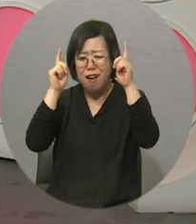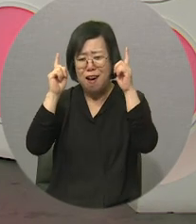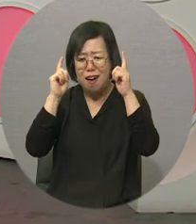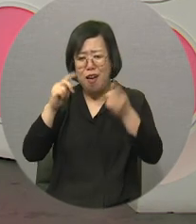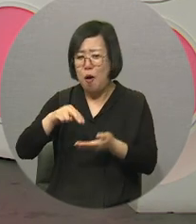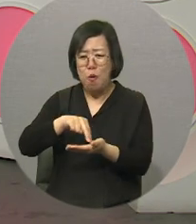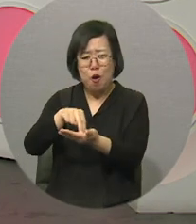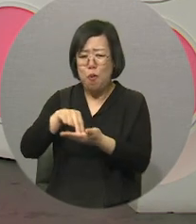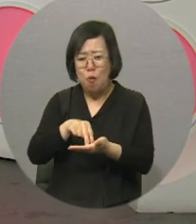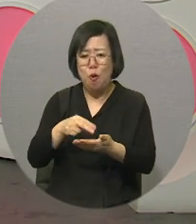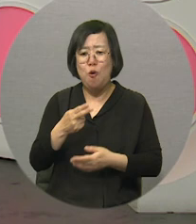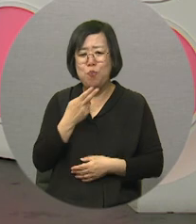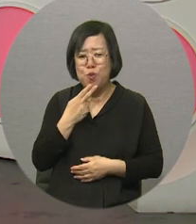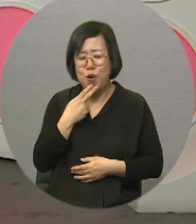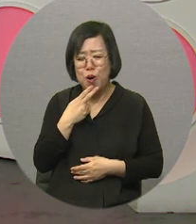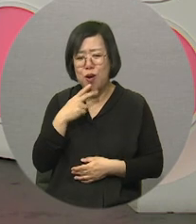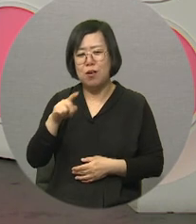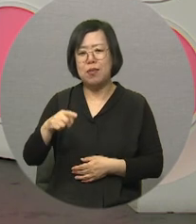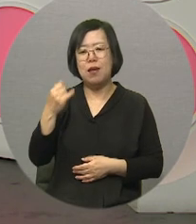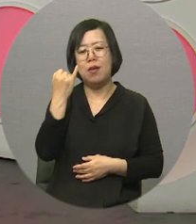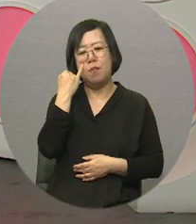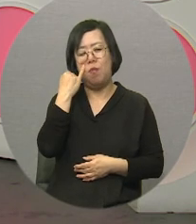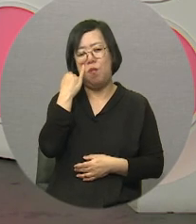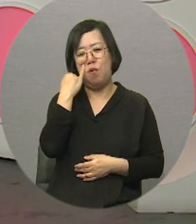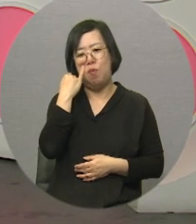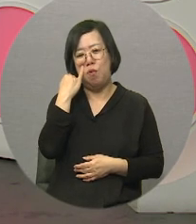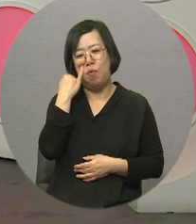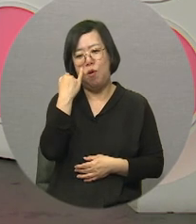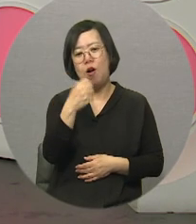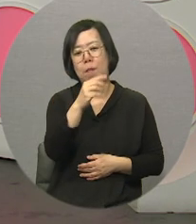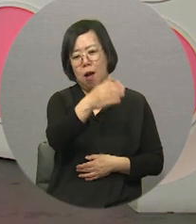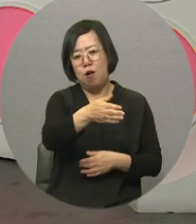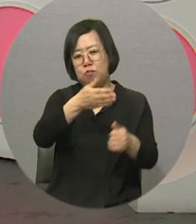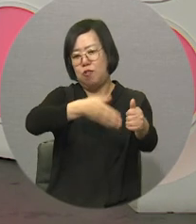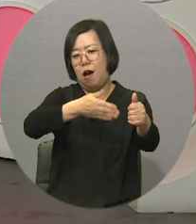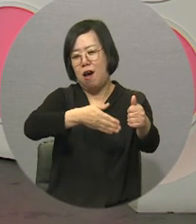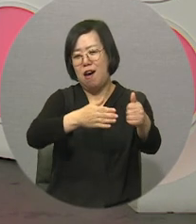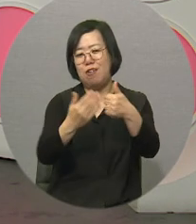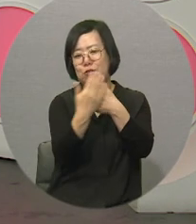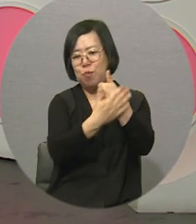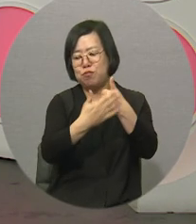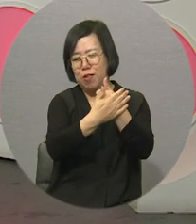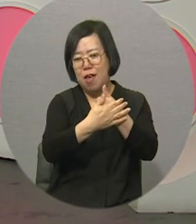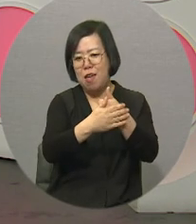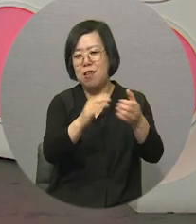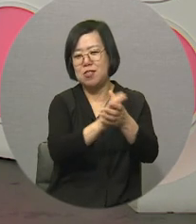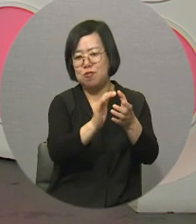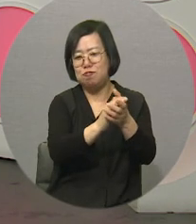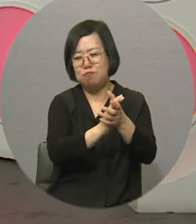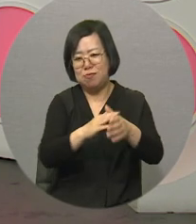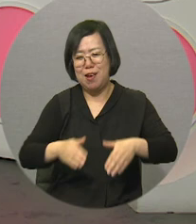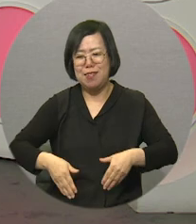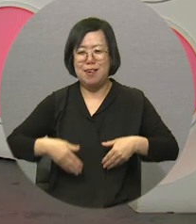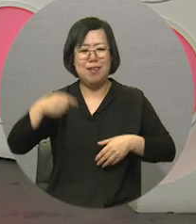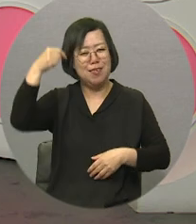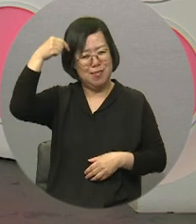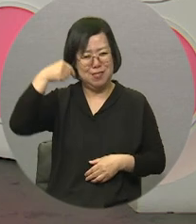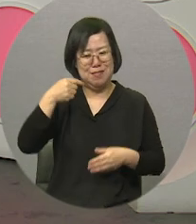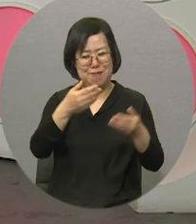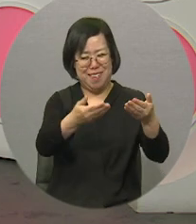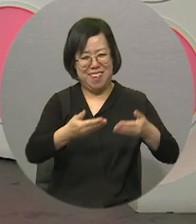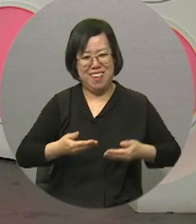저 역시 눈가가 뜨거워졌습니다. 이모는요, 저희에게 이렇게 말씀을 하셨는데요. 깨어 있어야